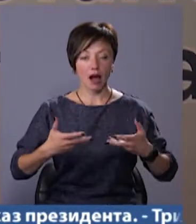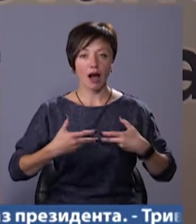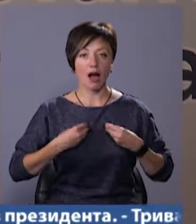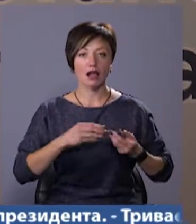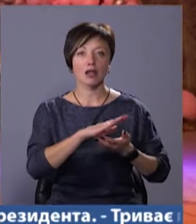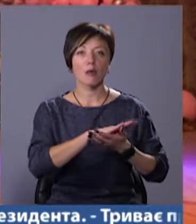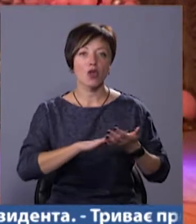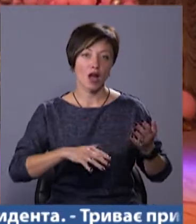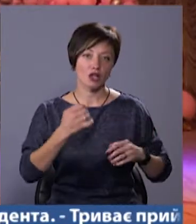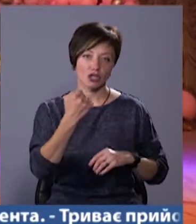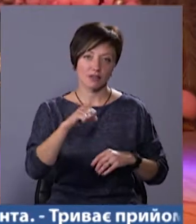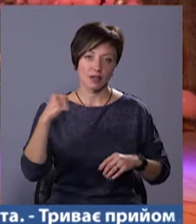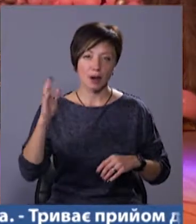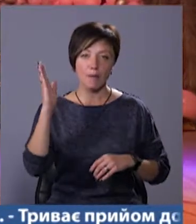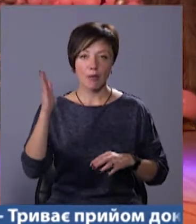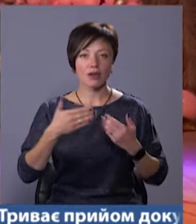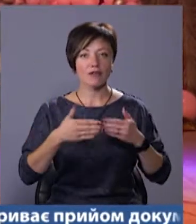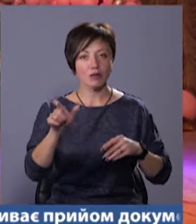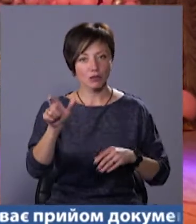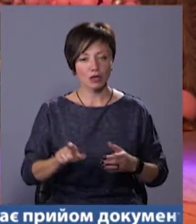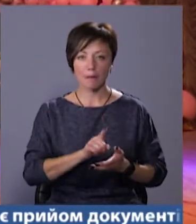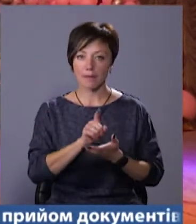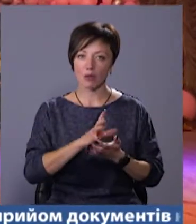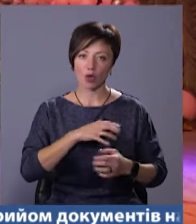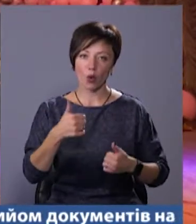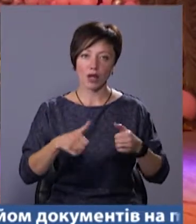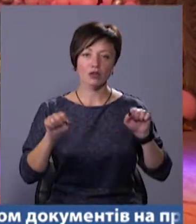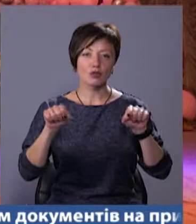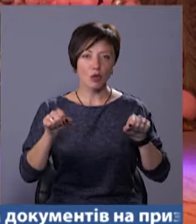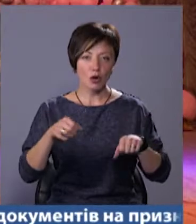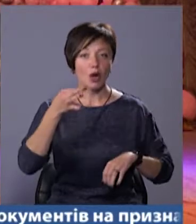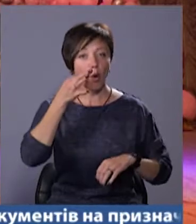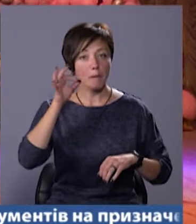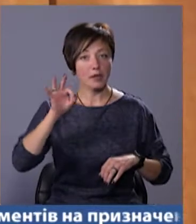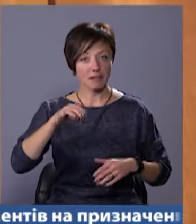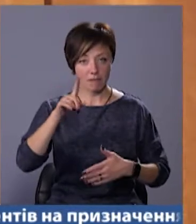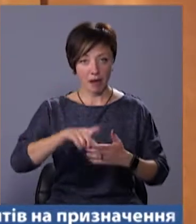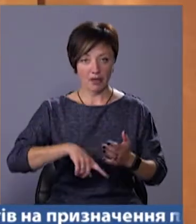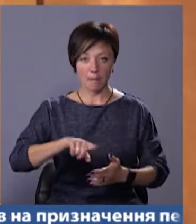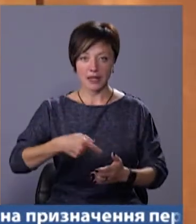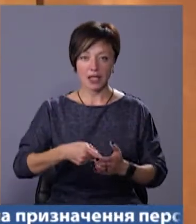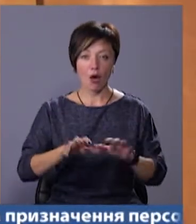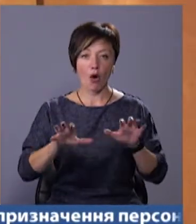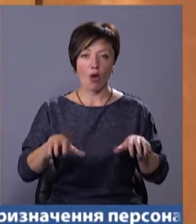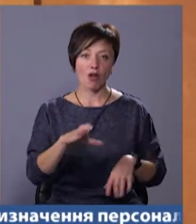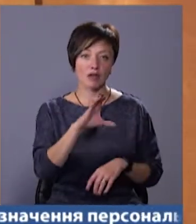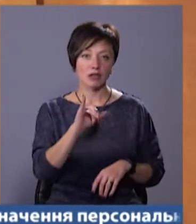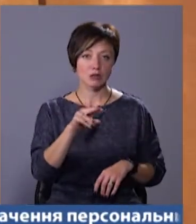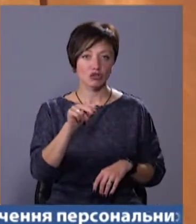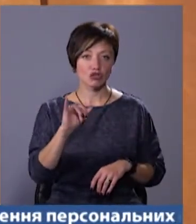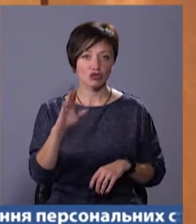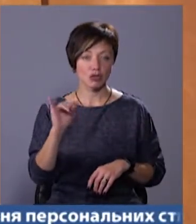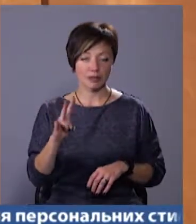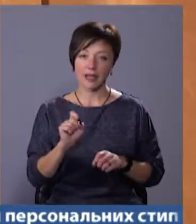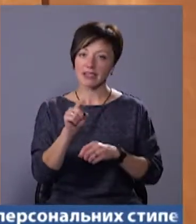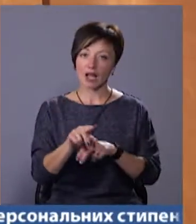подальші звершення. Майбутній випускник має бути конкурентноспроможним і компетентним, переконаний міський голова Олександр Семчишин. І завдання